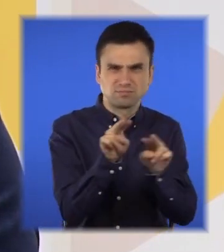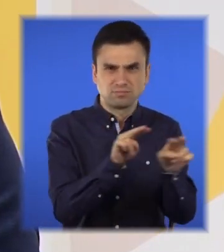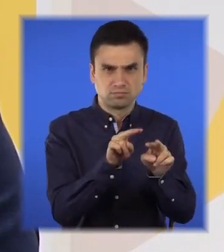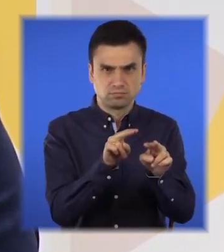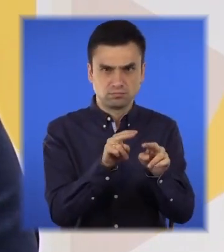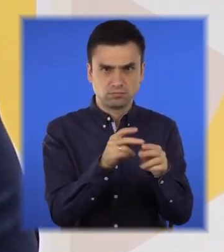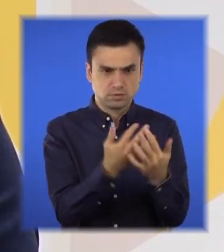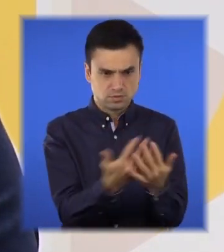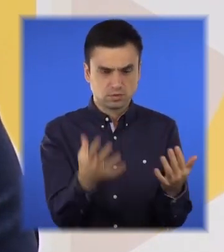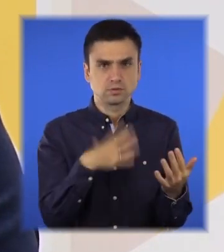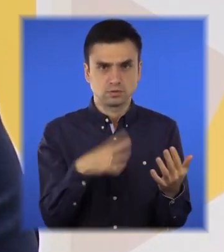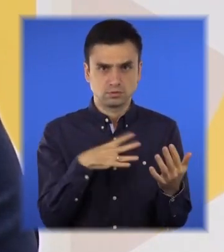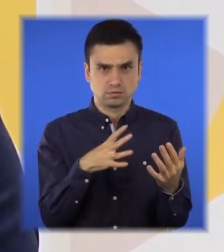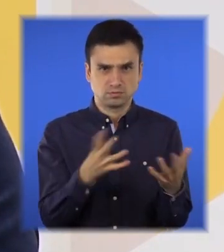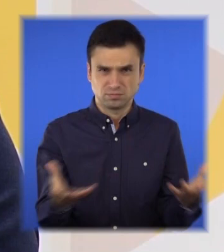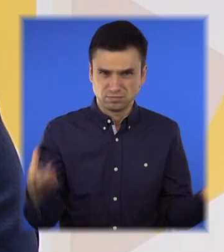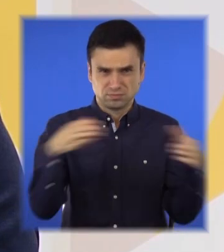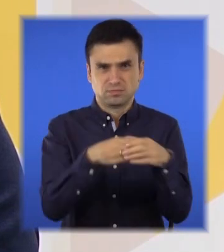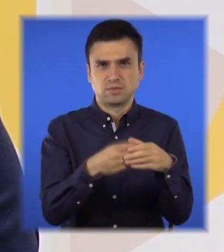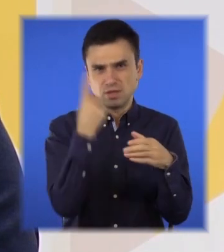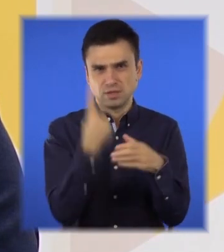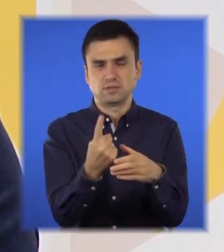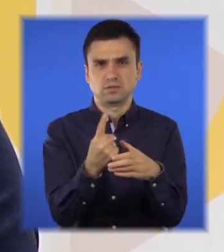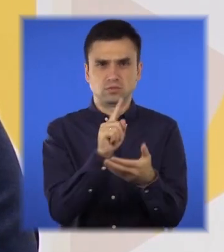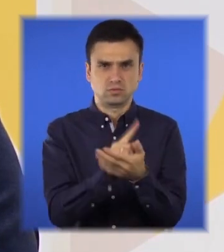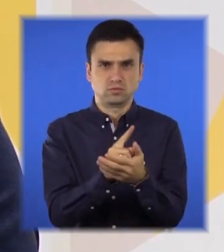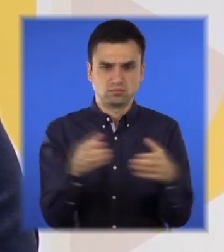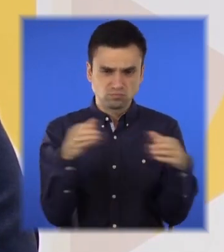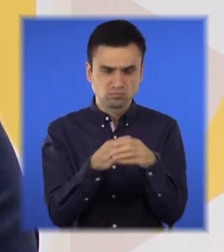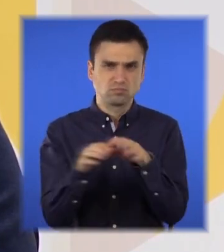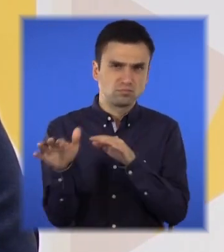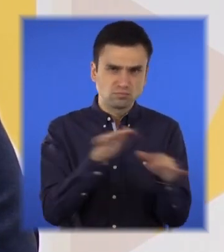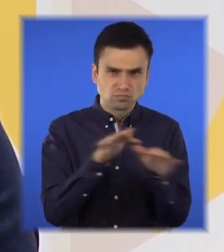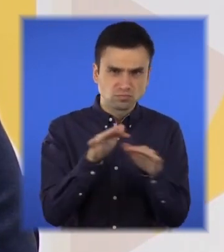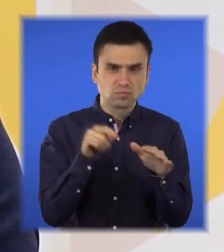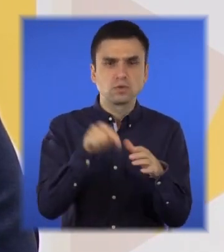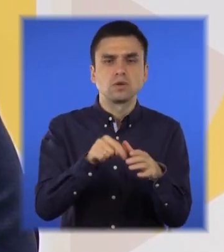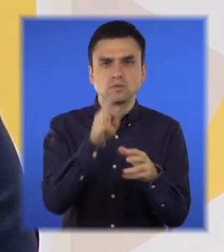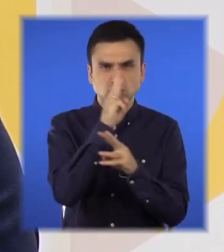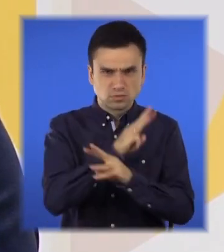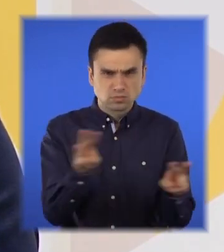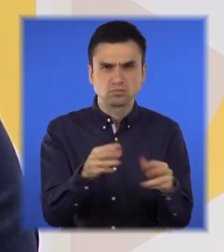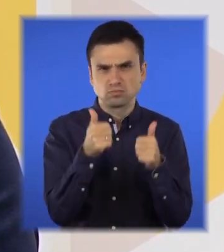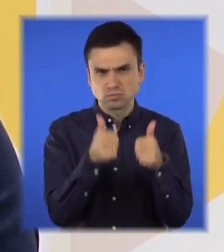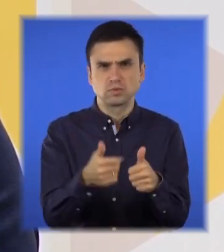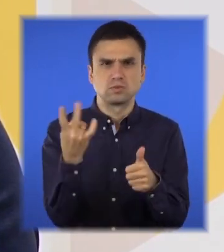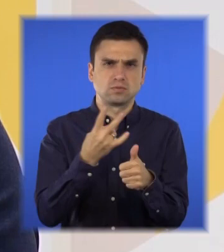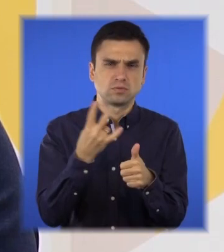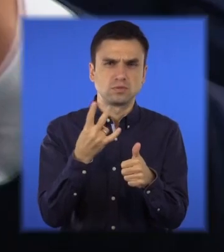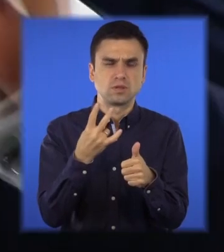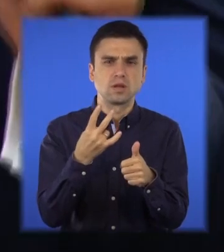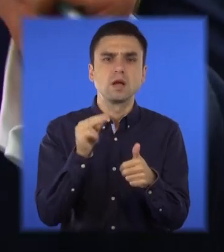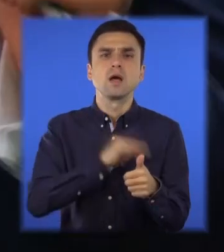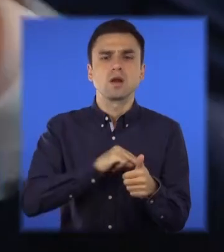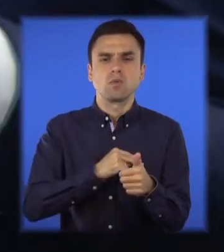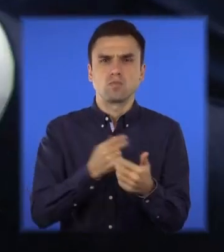середовище, повинні бути консолідовані в один орган. Цей орган повинен бути дієвий, він повинен мати високі заробітні плати, він